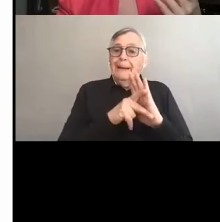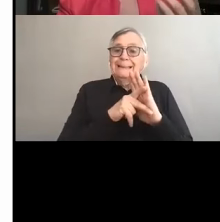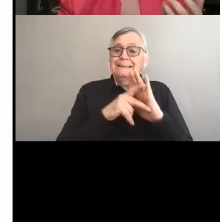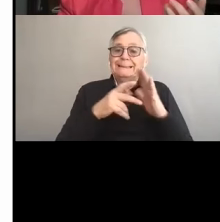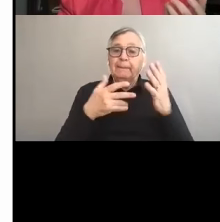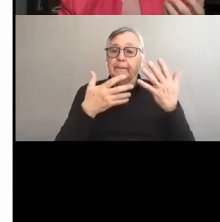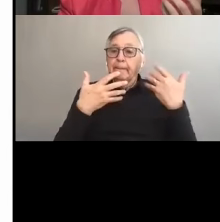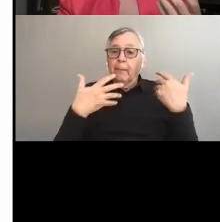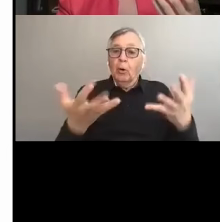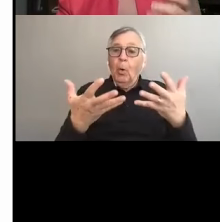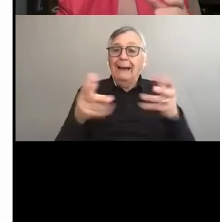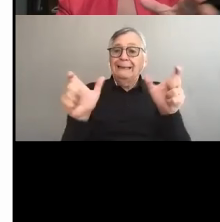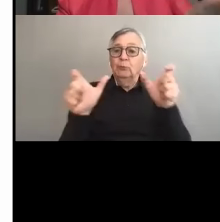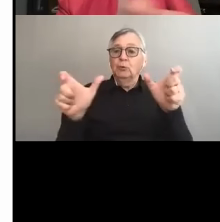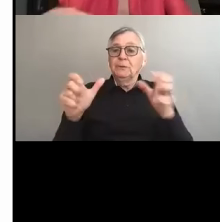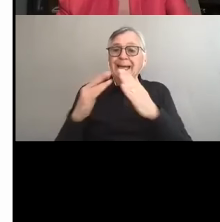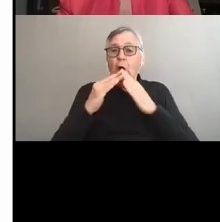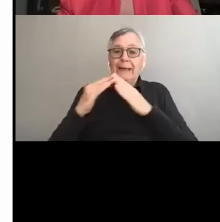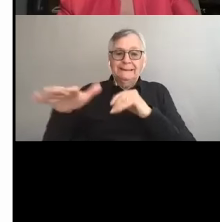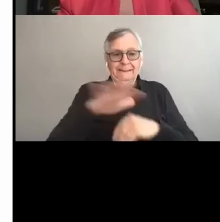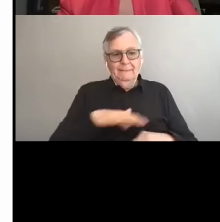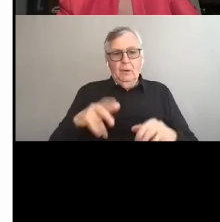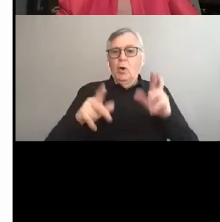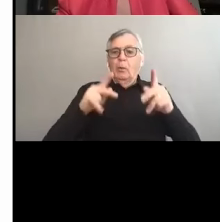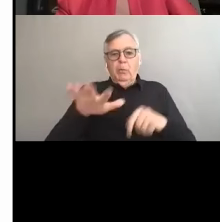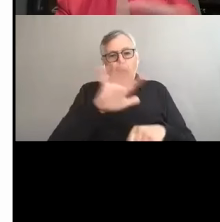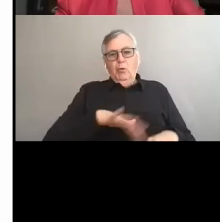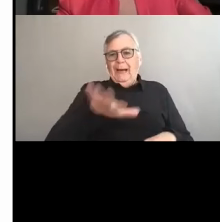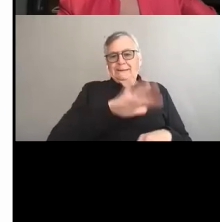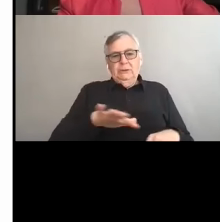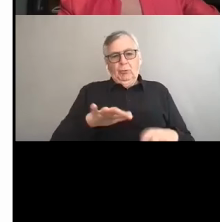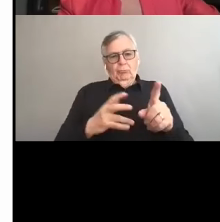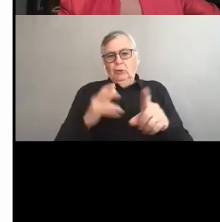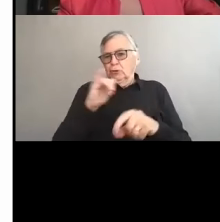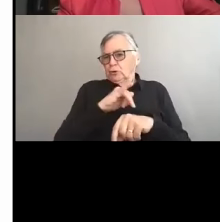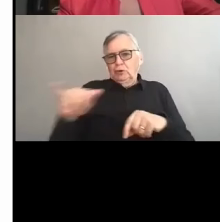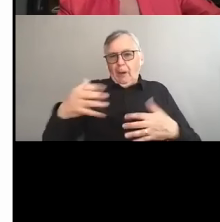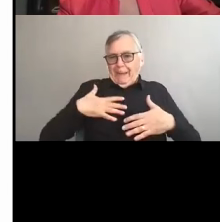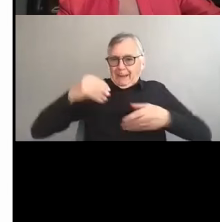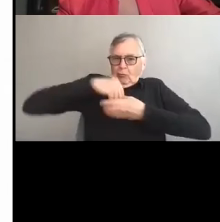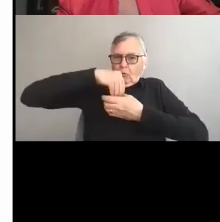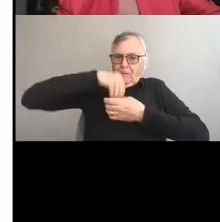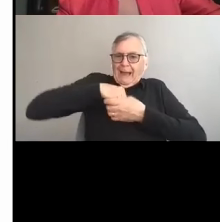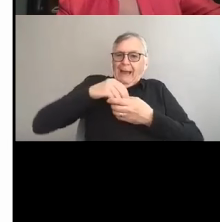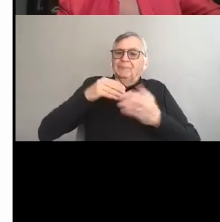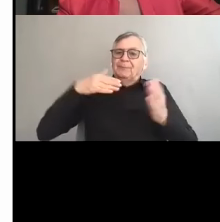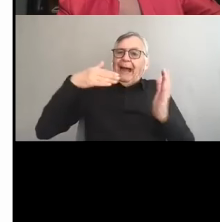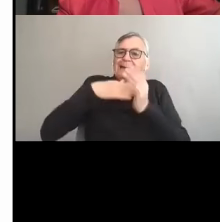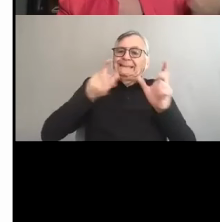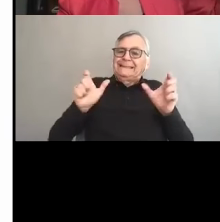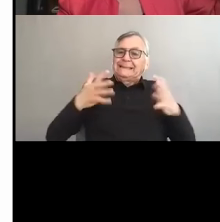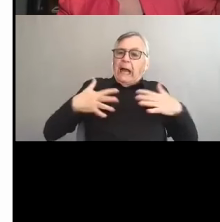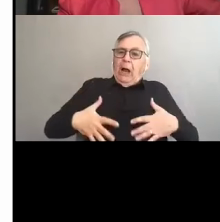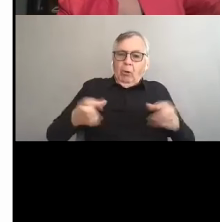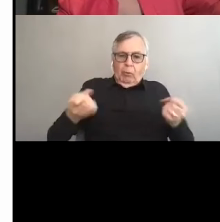derrière l'immunité collective? On a une population qui est susceptible, donc il n'y a jamais eu d'anticorps contre le pathogène en question. Le